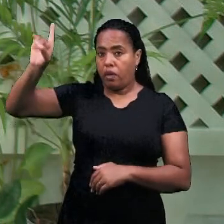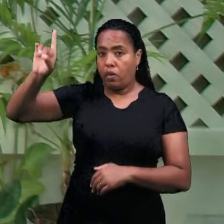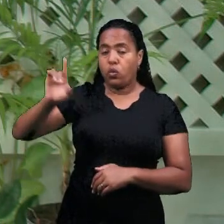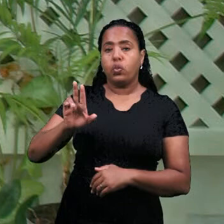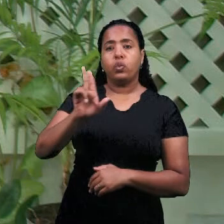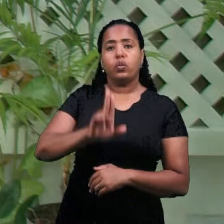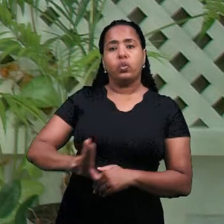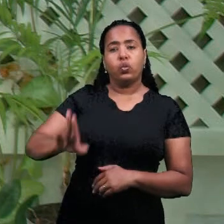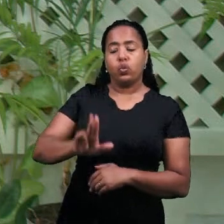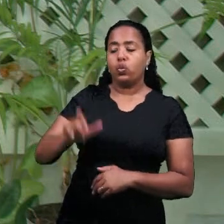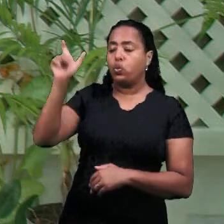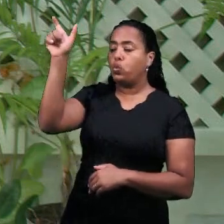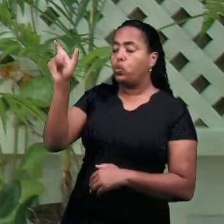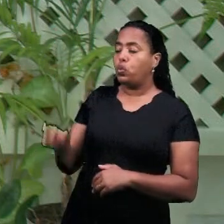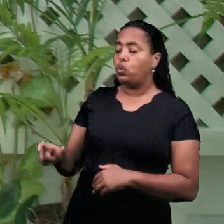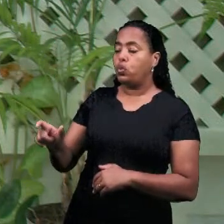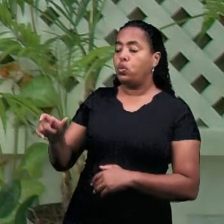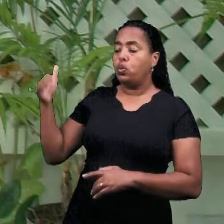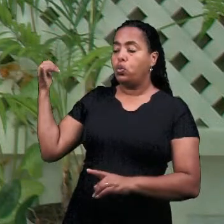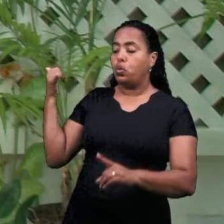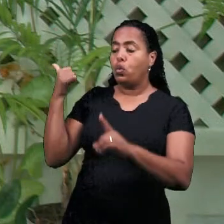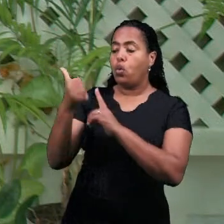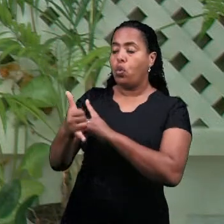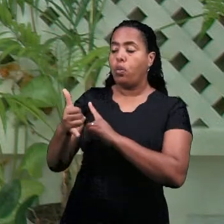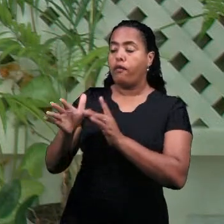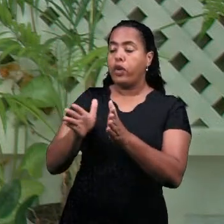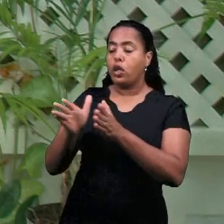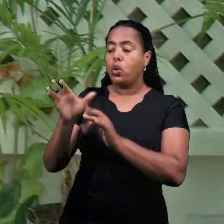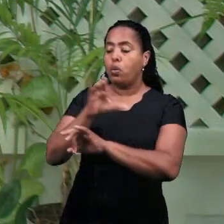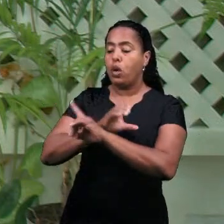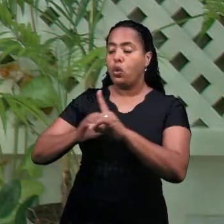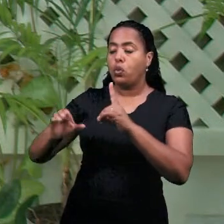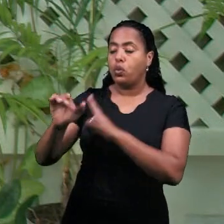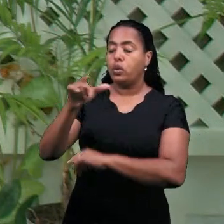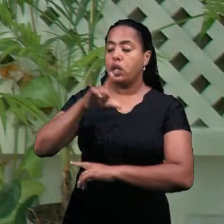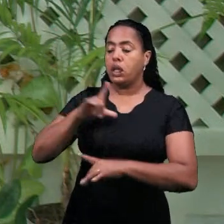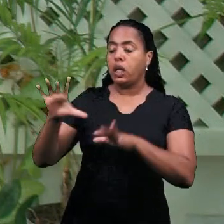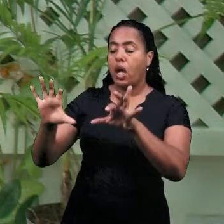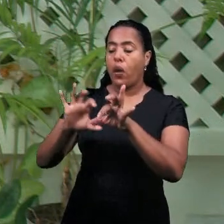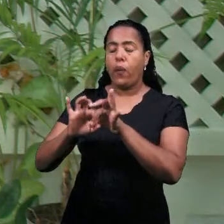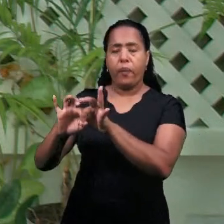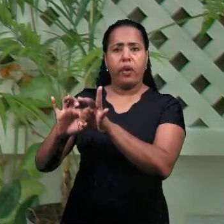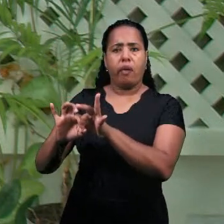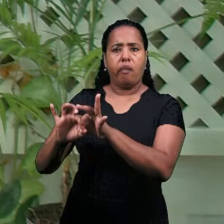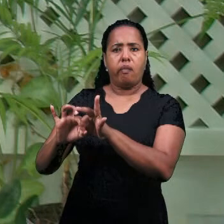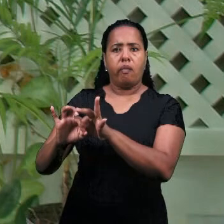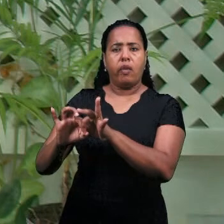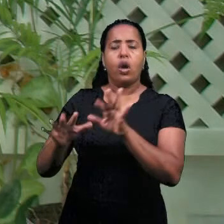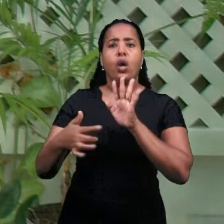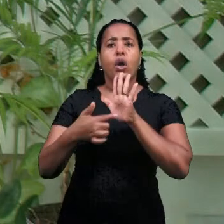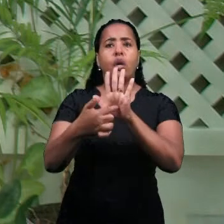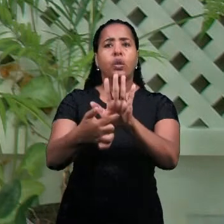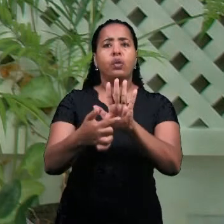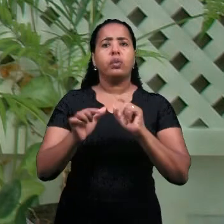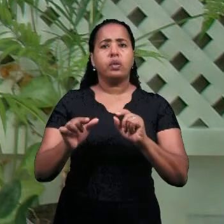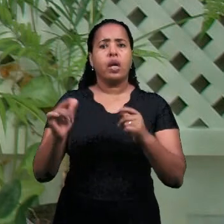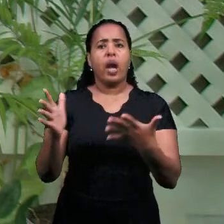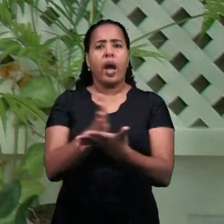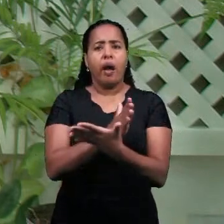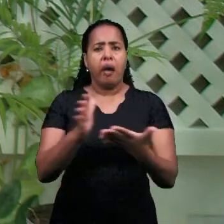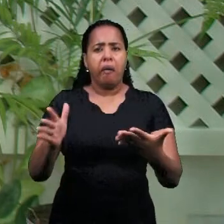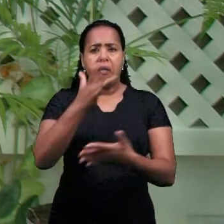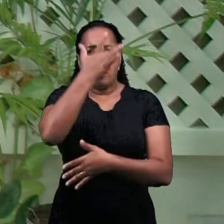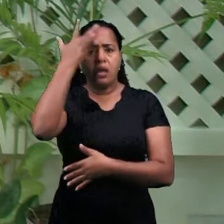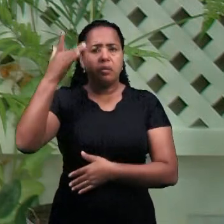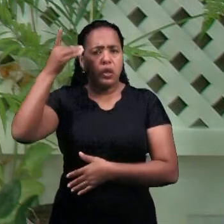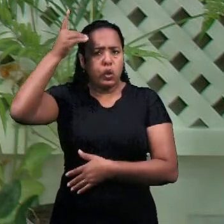il a utilisé le prophète dans un culte où il y a la communion. Donc, je suis en train de parler ici, quelques frères ont